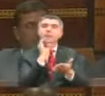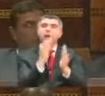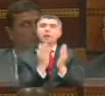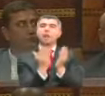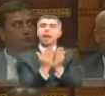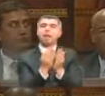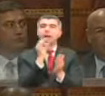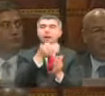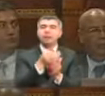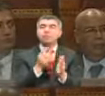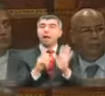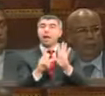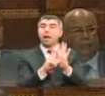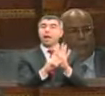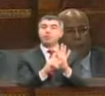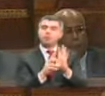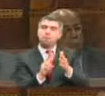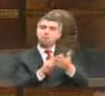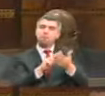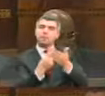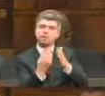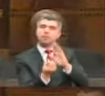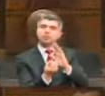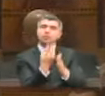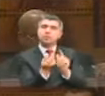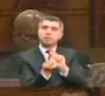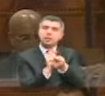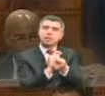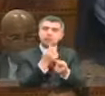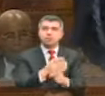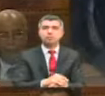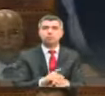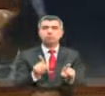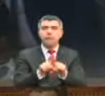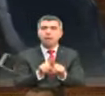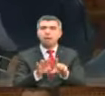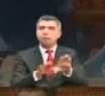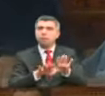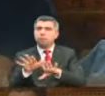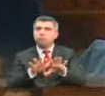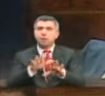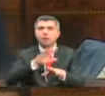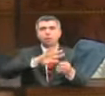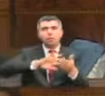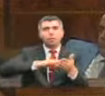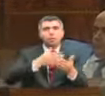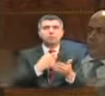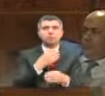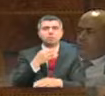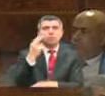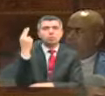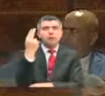منها الإطار القانوني. تعزيز دور التعليم العالي الخاص في تكامل وتعاون مع التعليم العالي